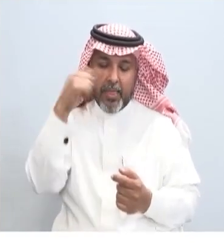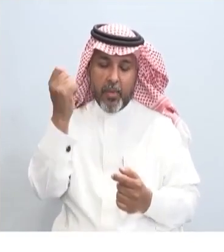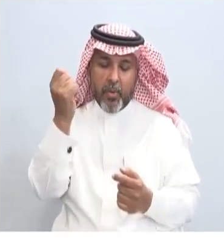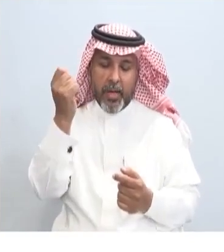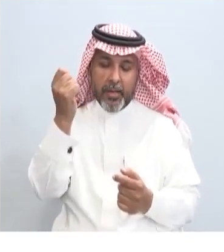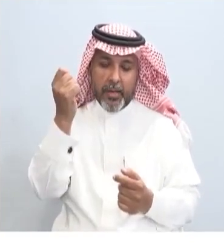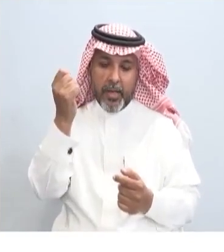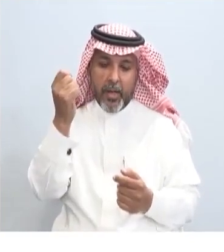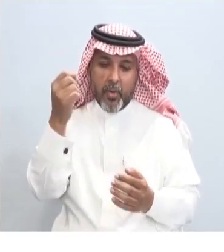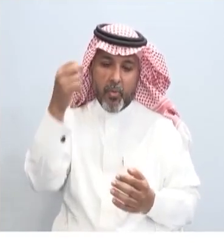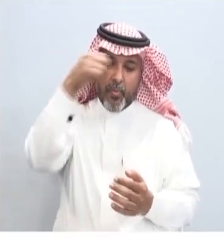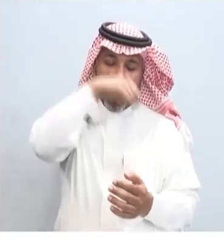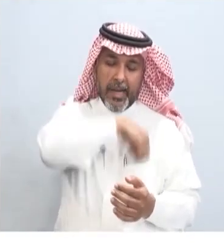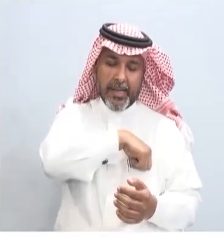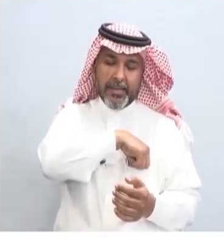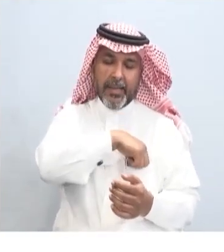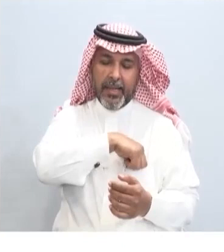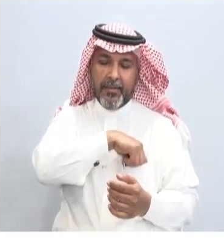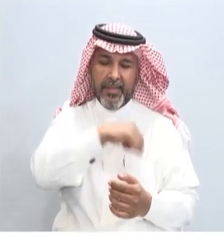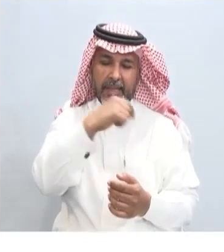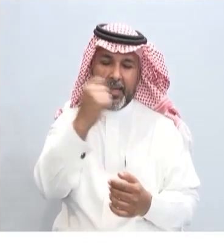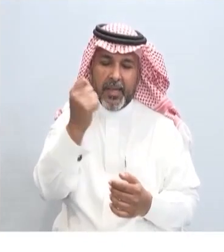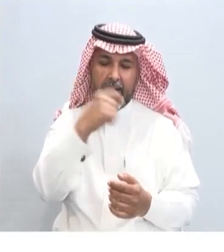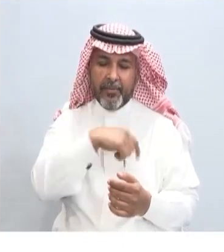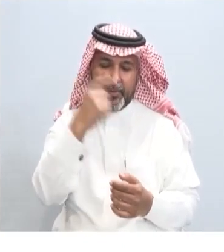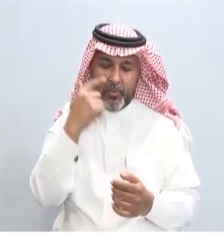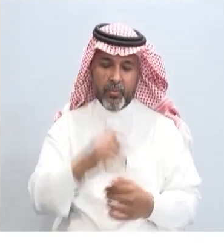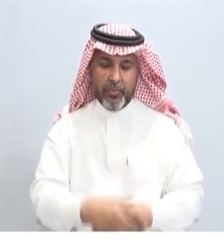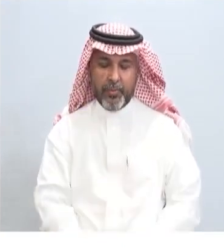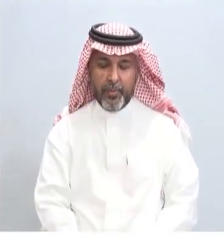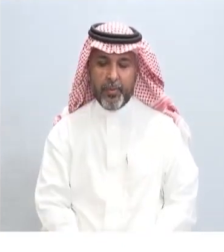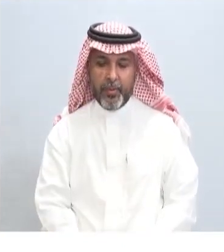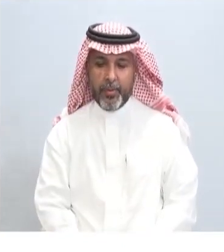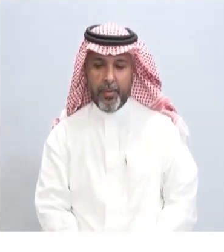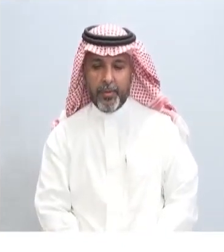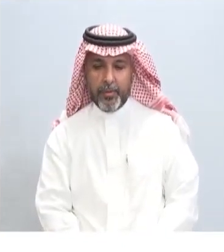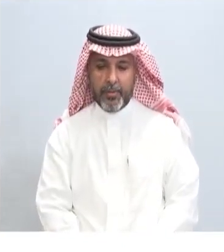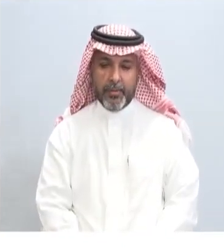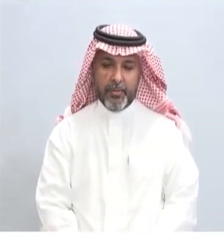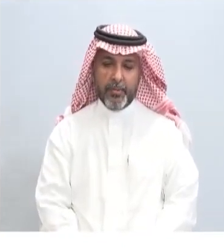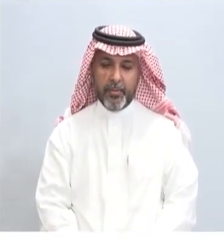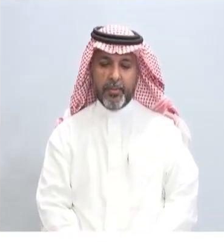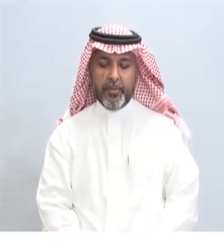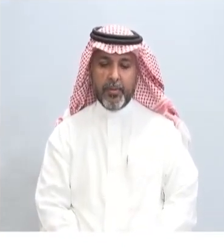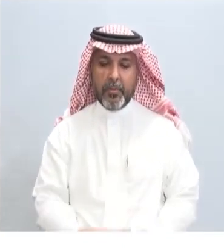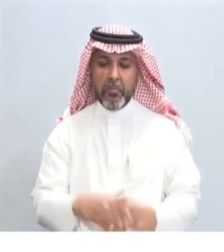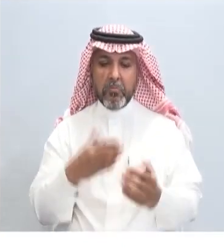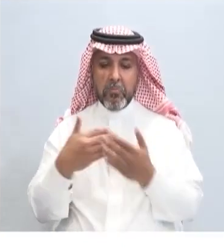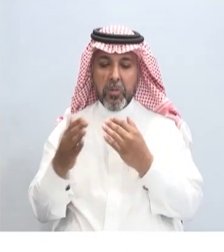الثانيه لا ما اثرت لان رجع البطاقه فهنا نقول الحادثتان